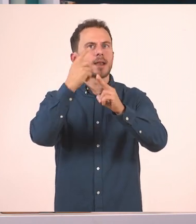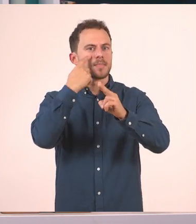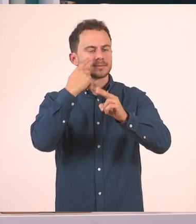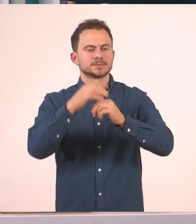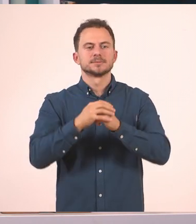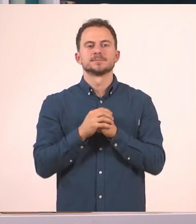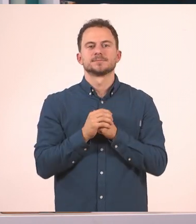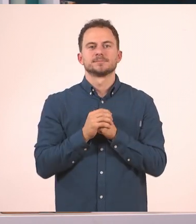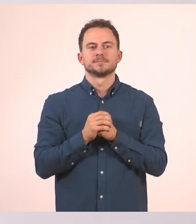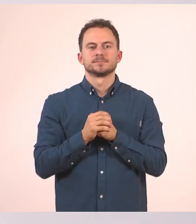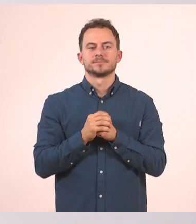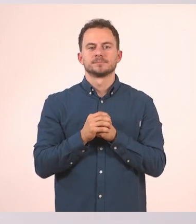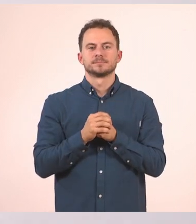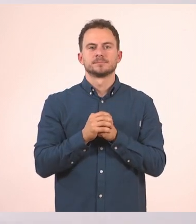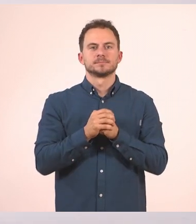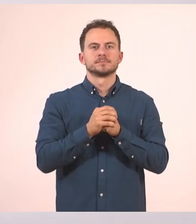Έχουμε τη σοκολάτα μας.